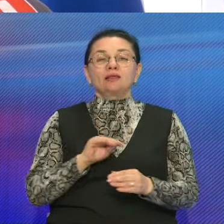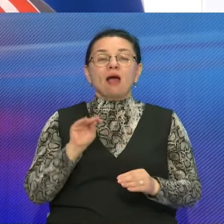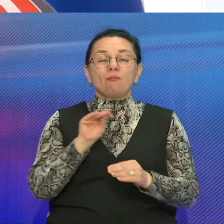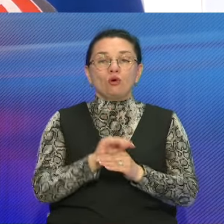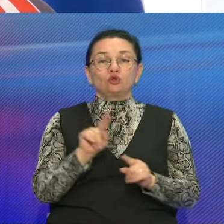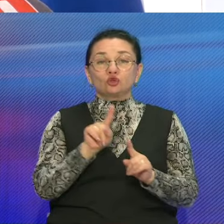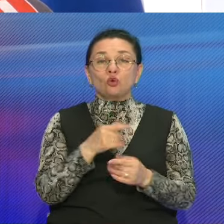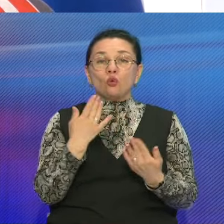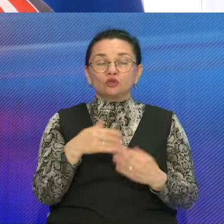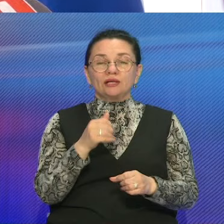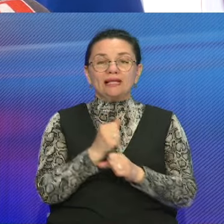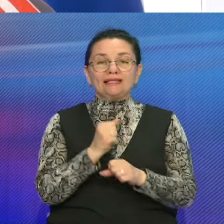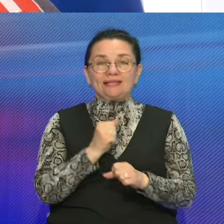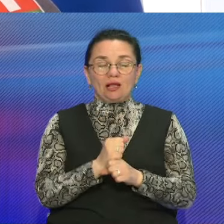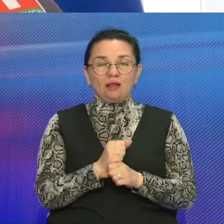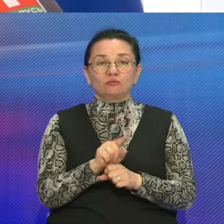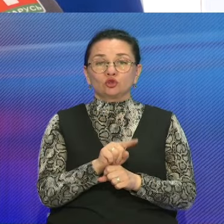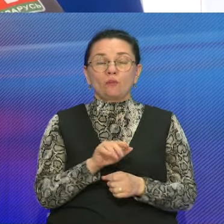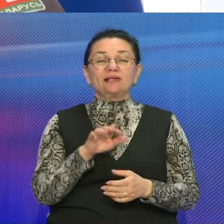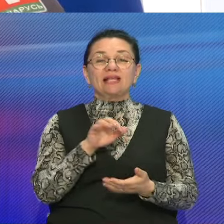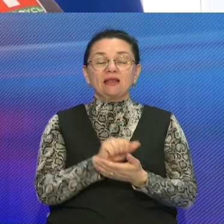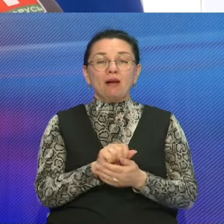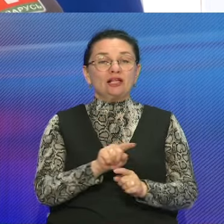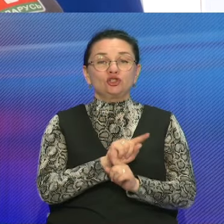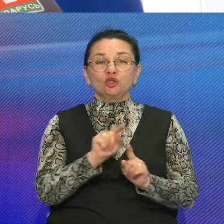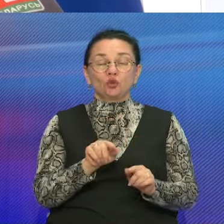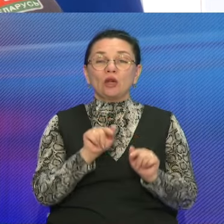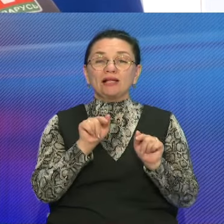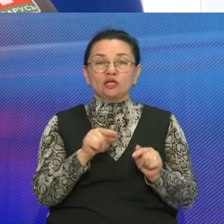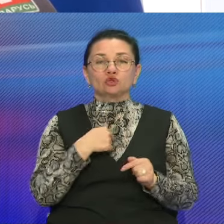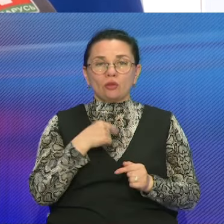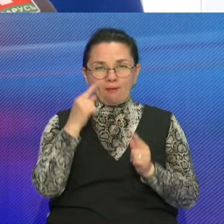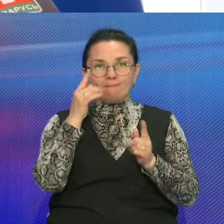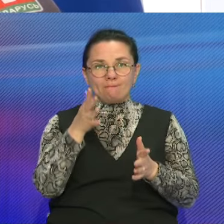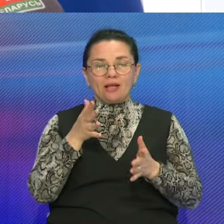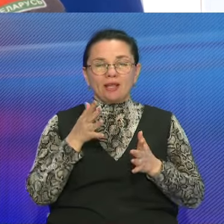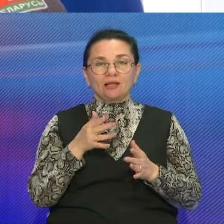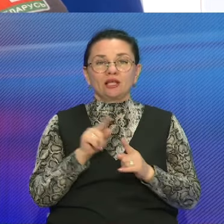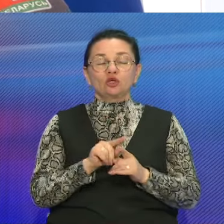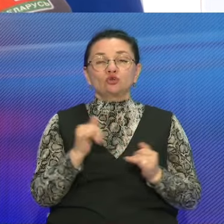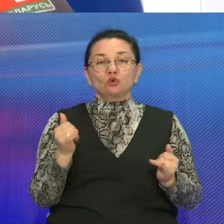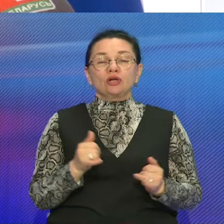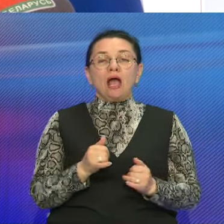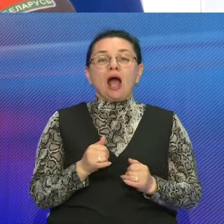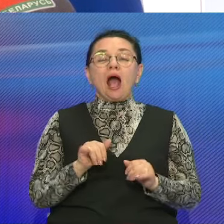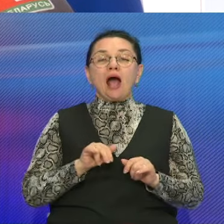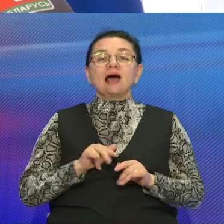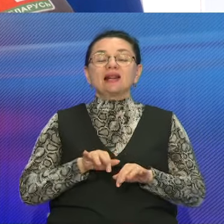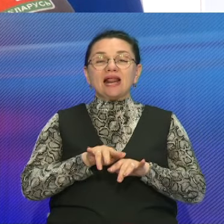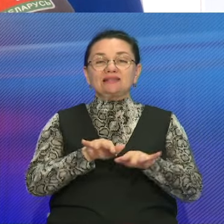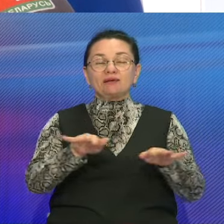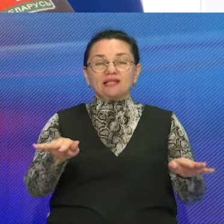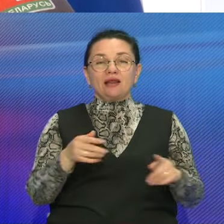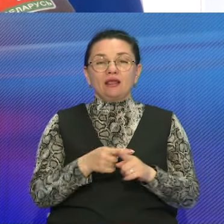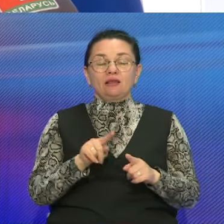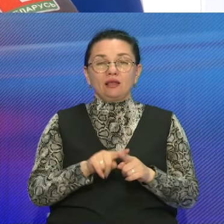практическим содержанием, чтобы мы не только занимались вещами, которые нам уже понятны и знакомы, это распространение, безусловно, нашей русской культуры,